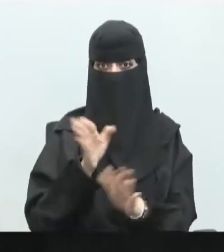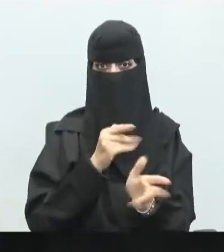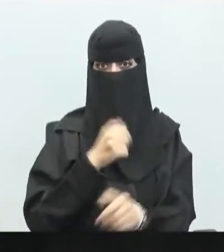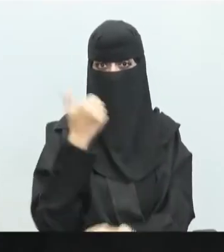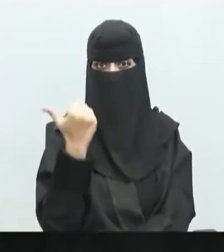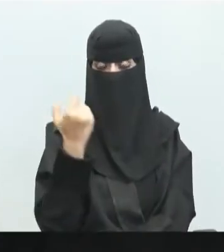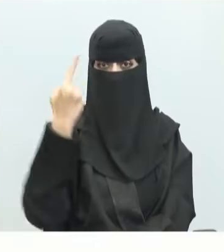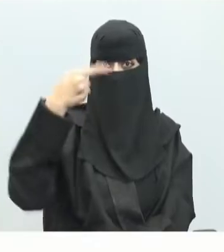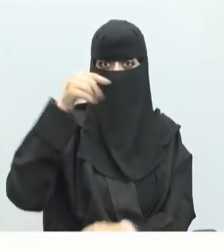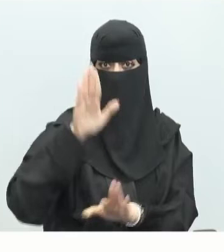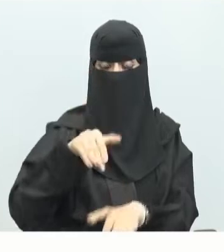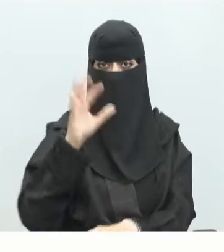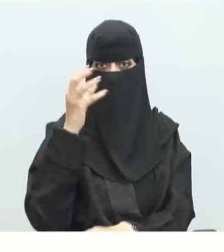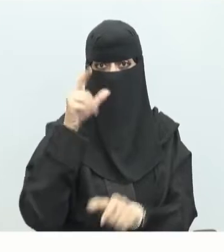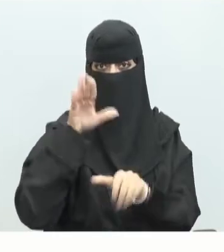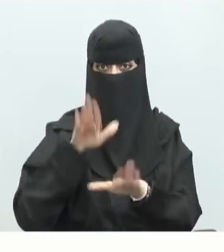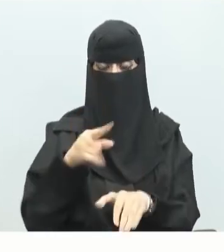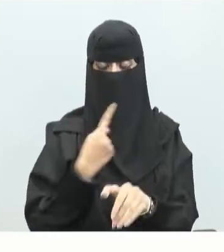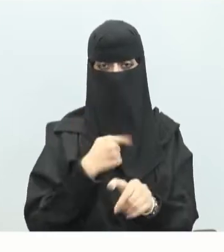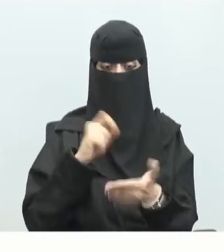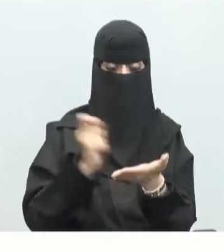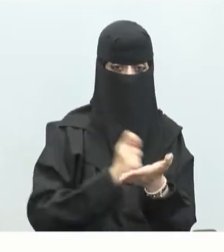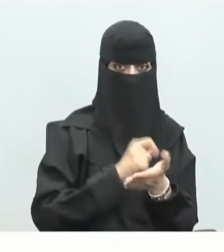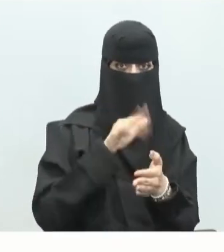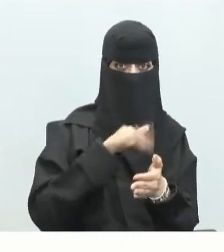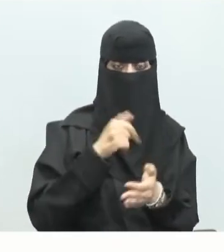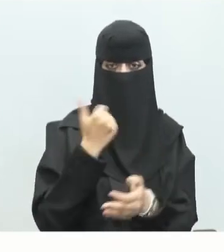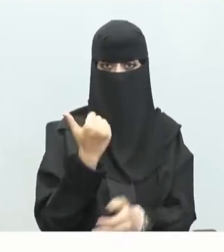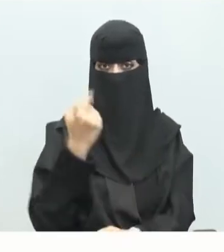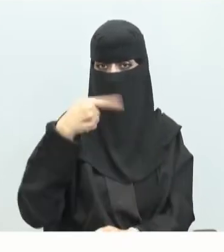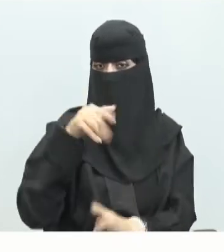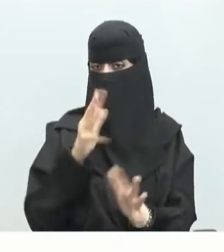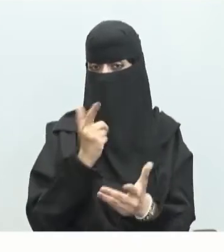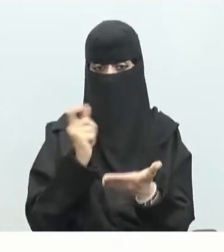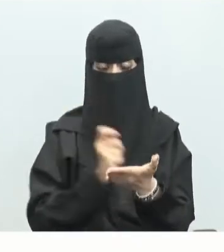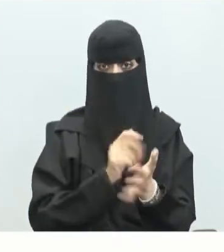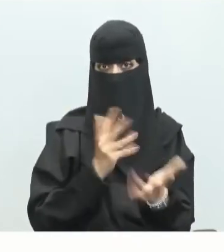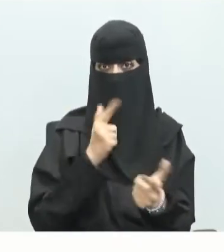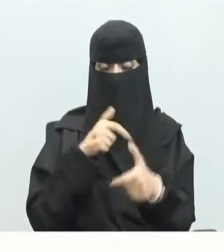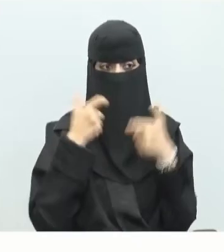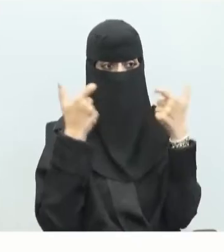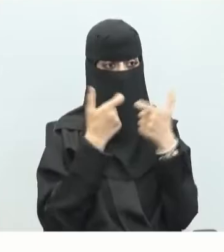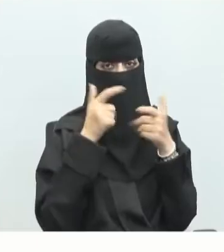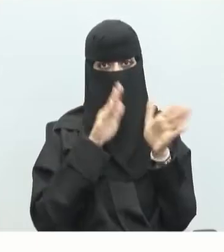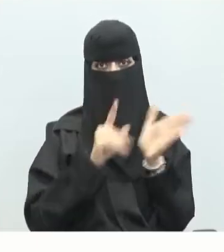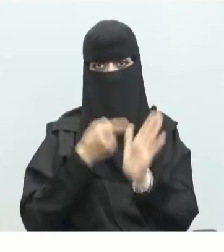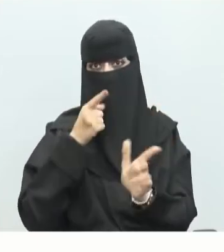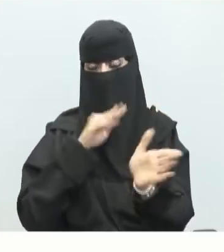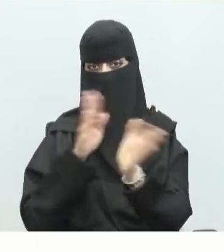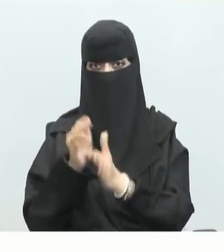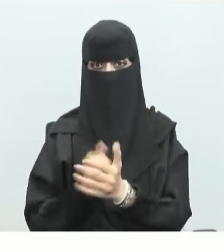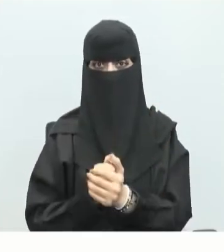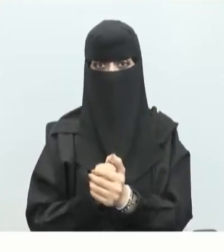16 كره اذا نريد ان نكتب العدد سته عشر كيف نكتبه نلاحظ هنا